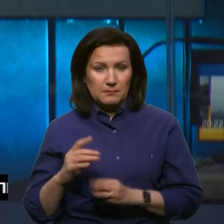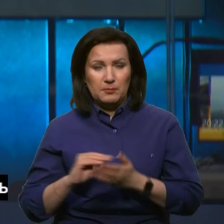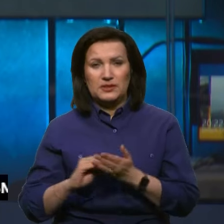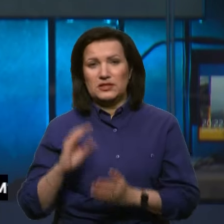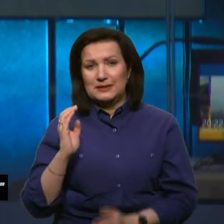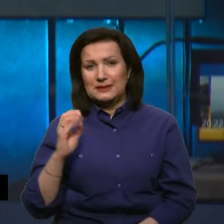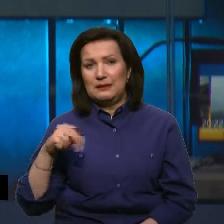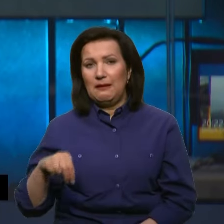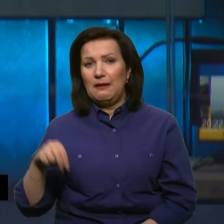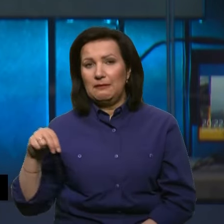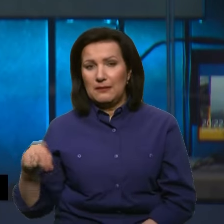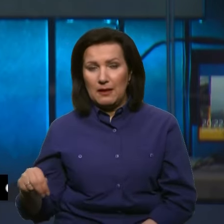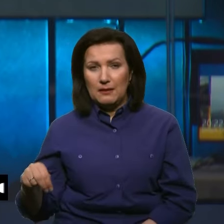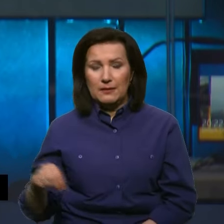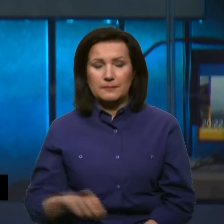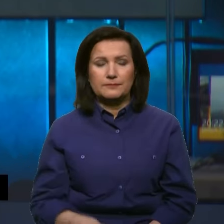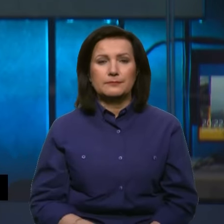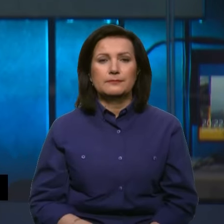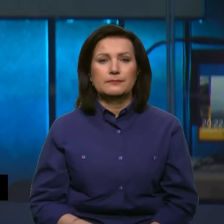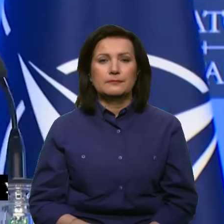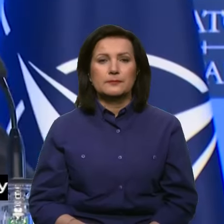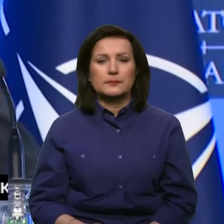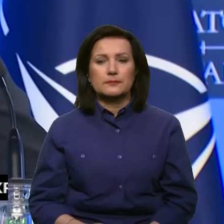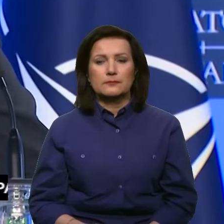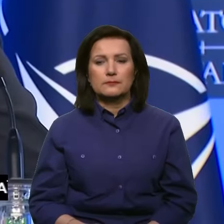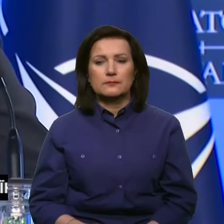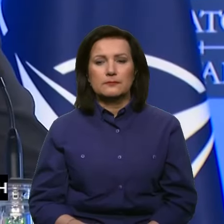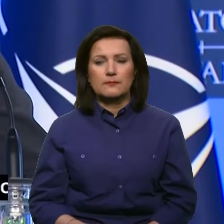на командира артилерії 93-ї бригади.